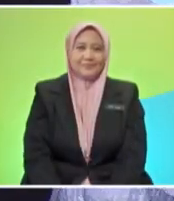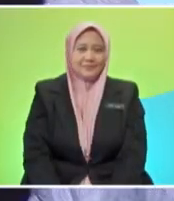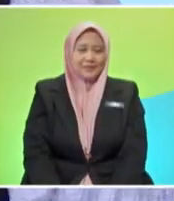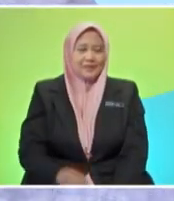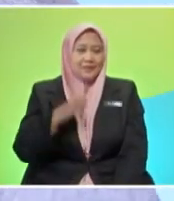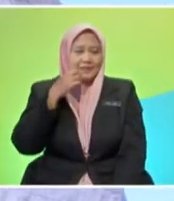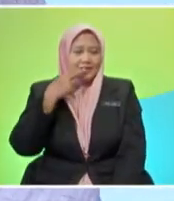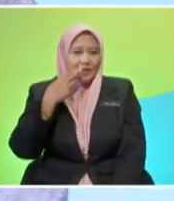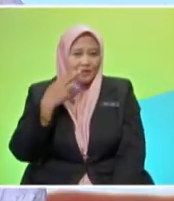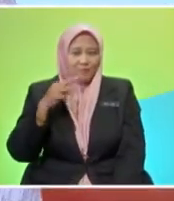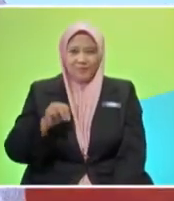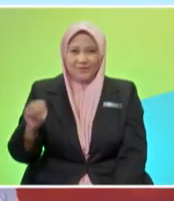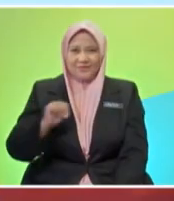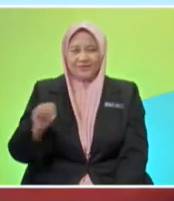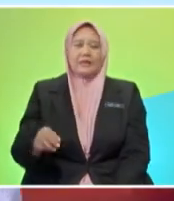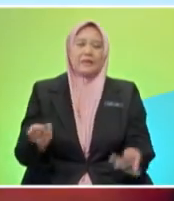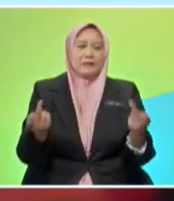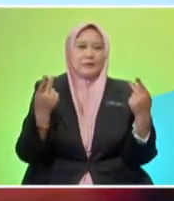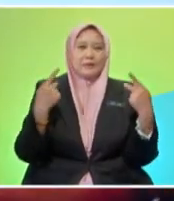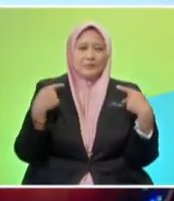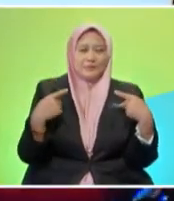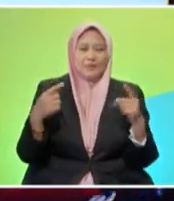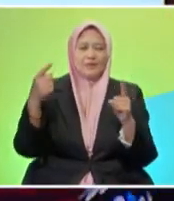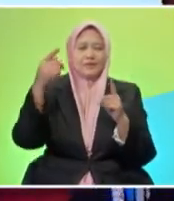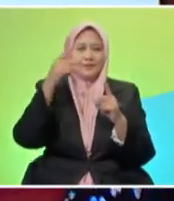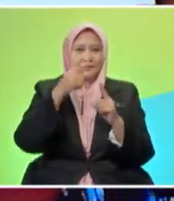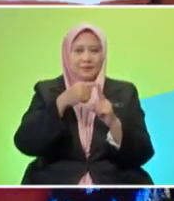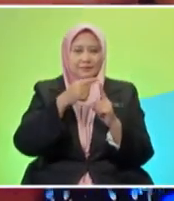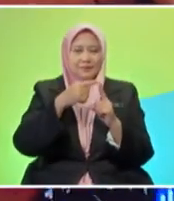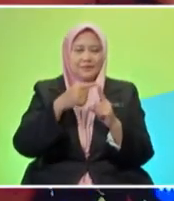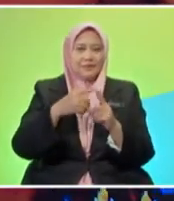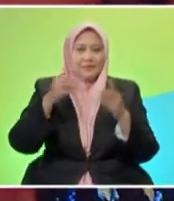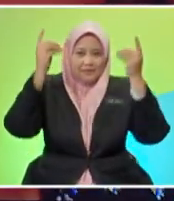Murid-murid, kembali ke Didik TV KPM. Masih bersama Nisa. Belum